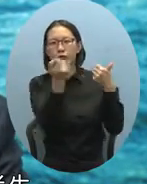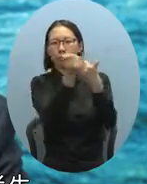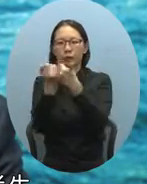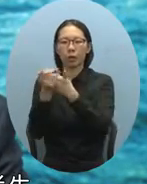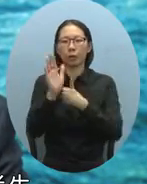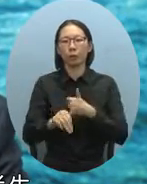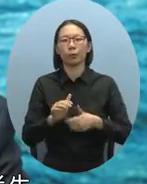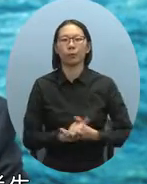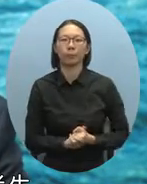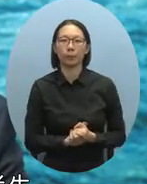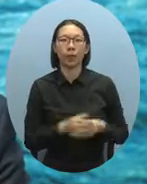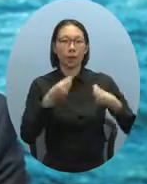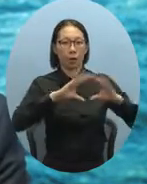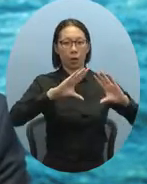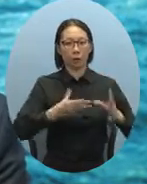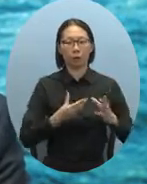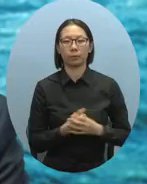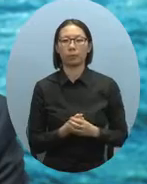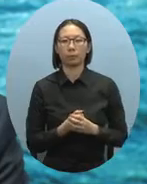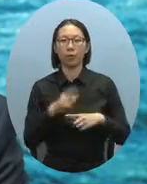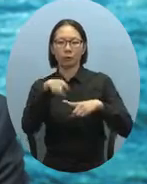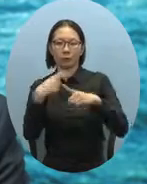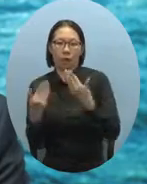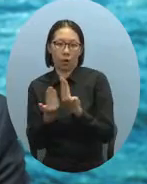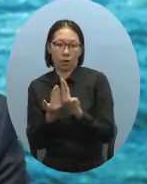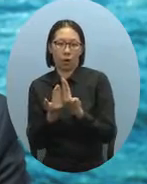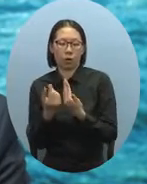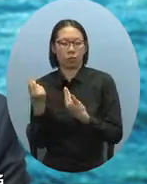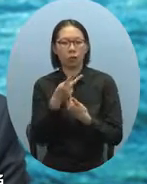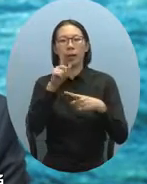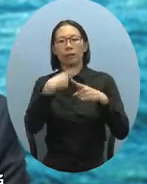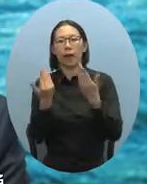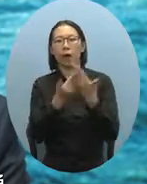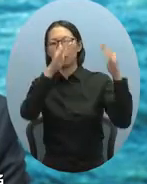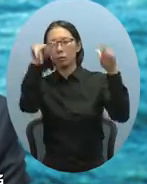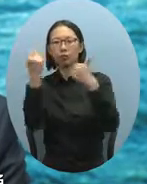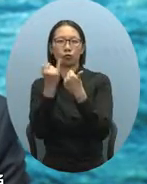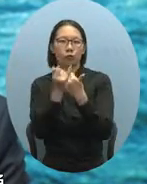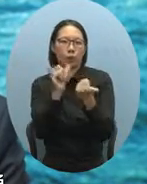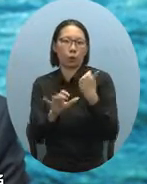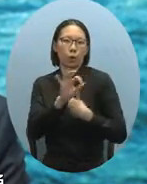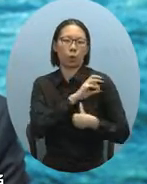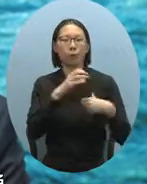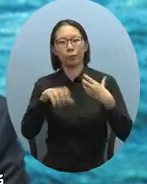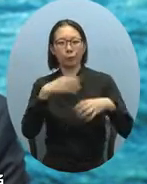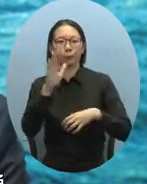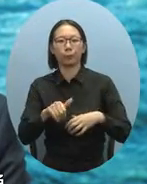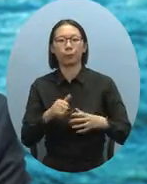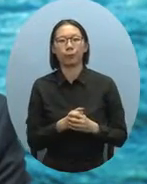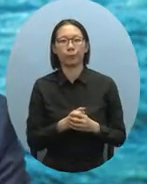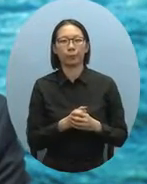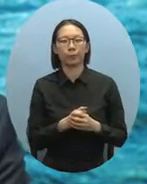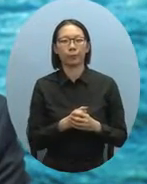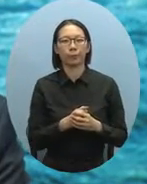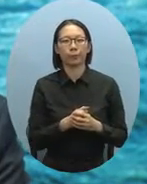通知各個考生的。教育局亦都會同各間大學和大學聯招辦法委員會去做溝通，